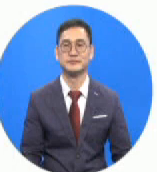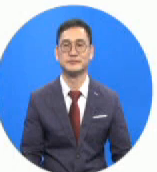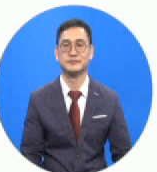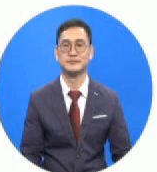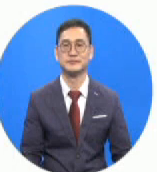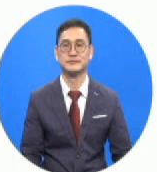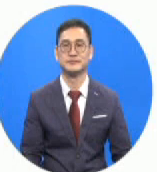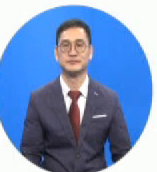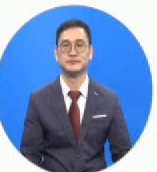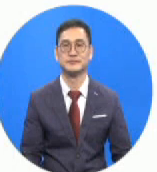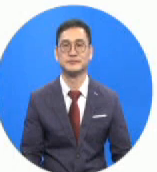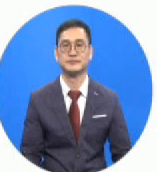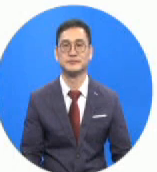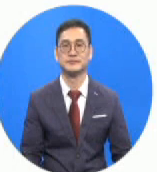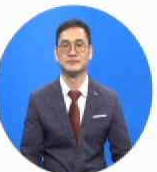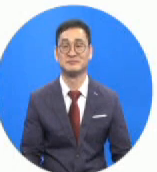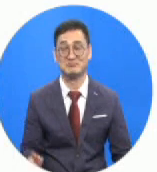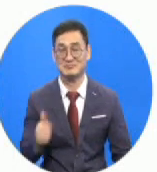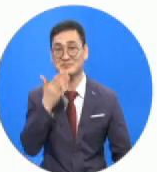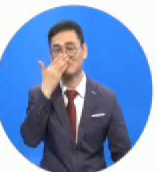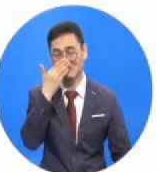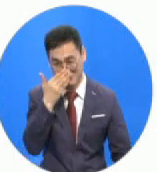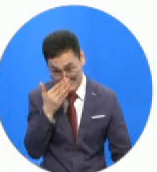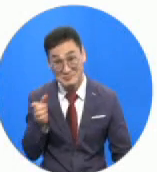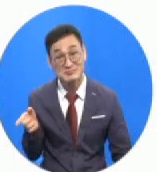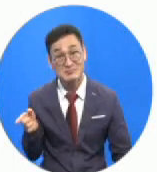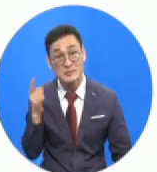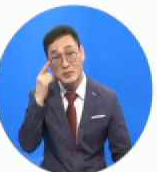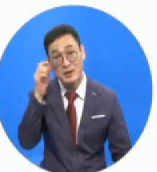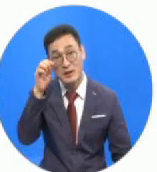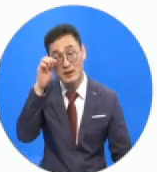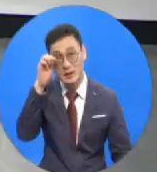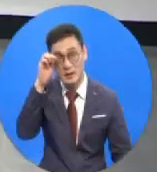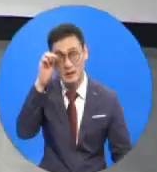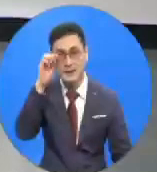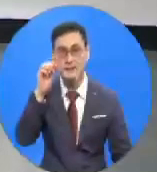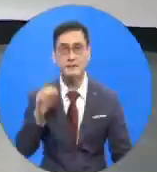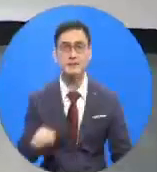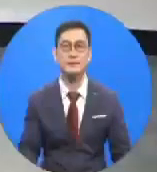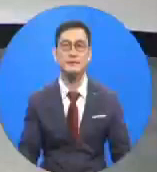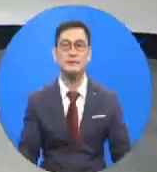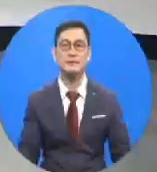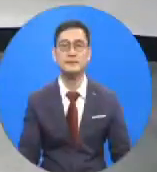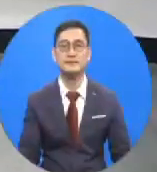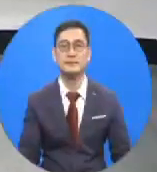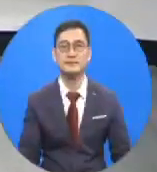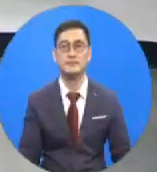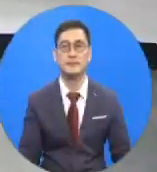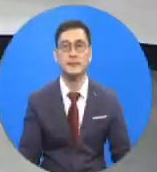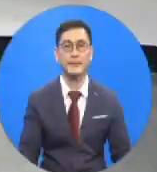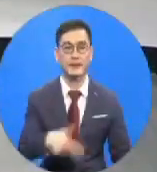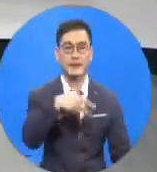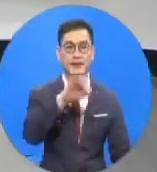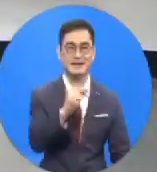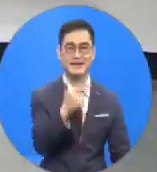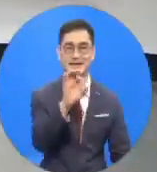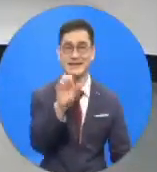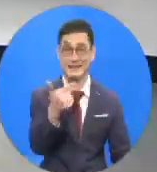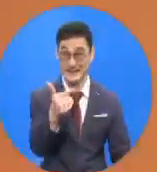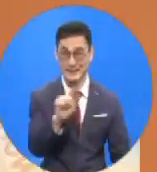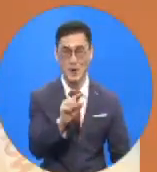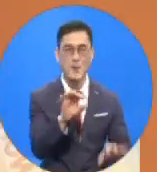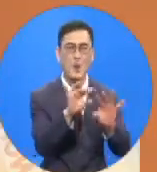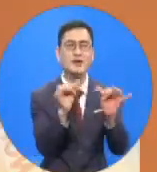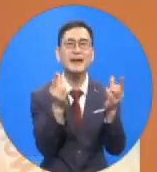위해서 낮추는 건가요 거 아니면 이게 어떻게 발 속으로는 그렇지 mm 가야지 진 이인제 먼지 같은